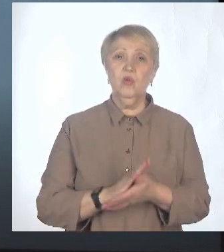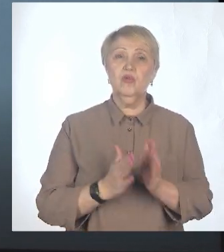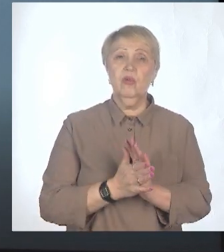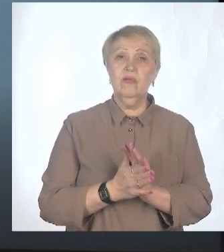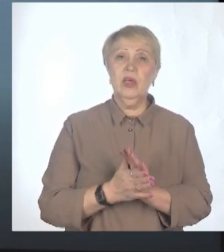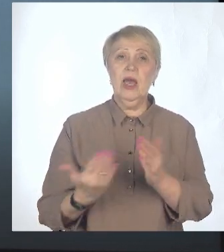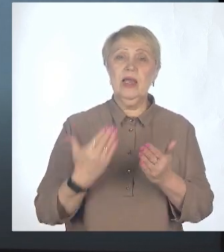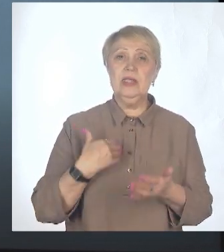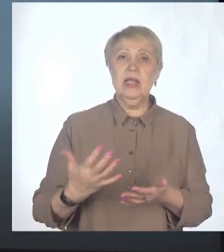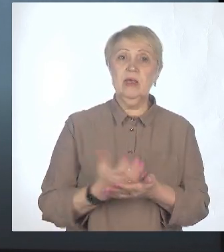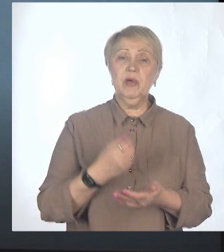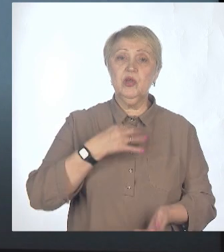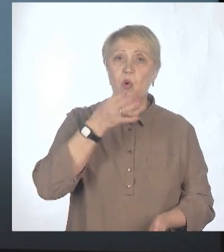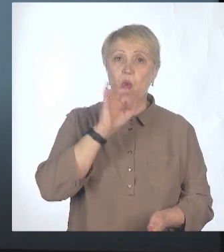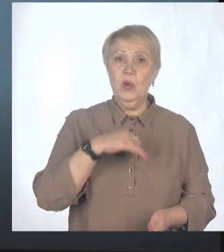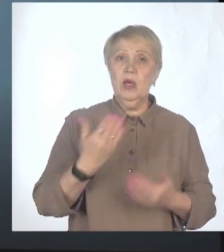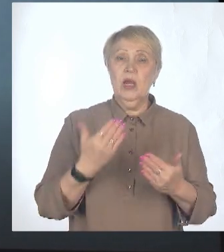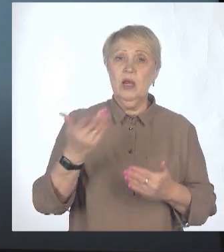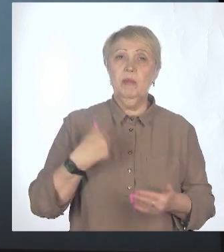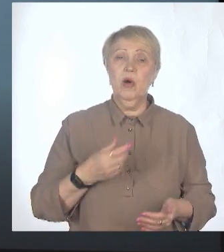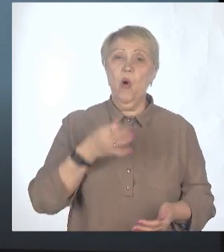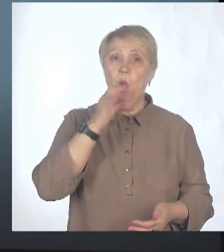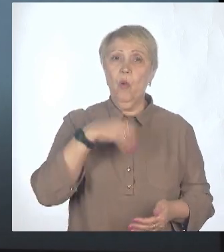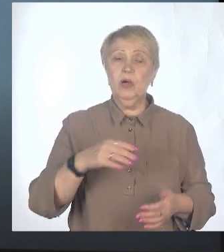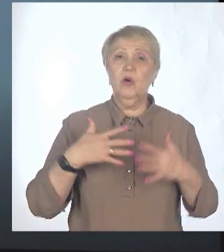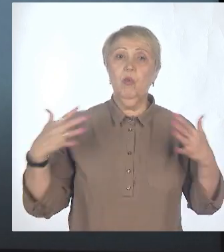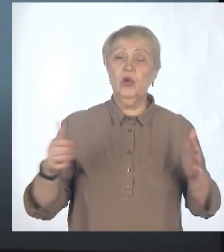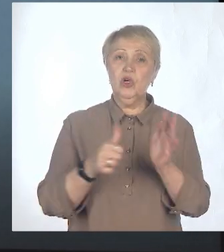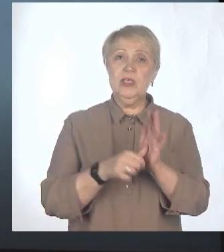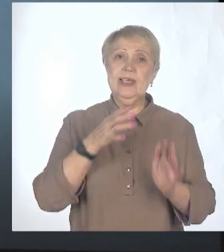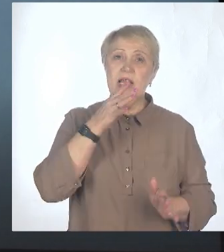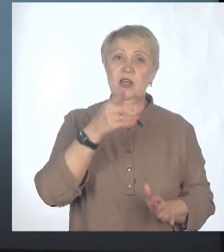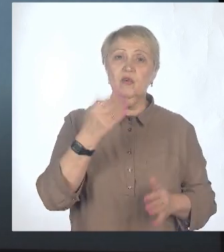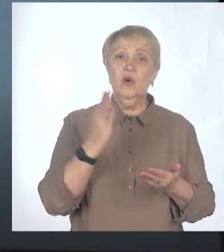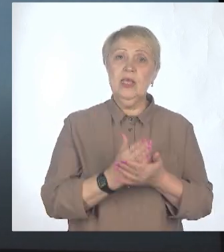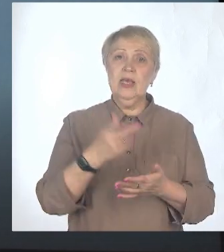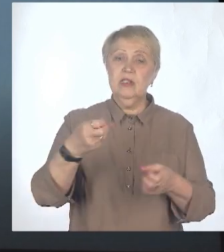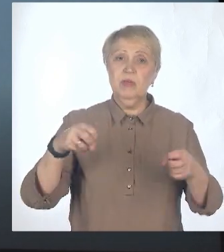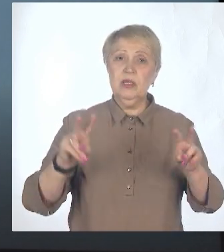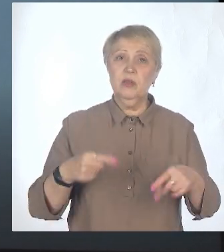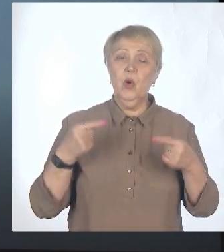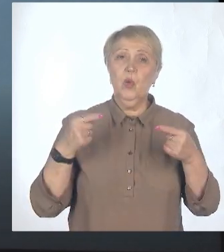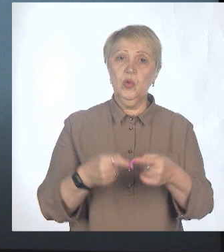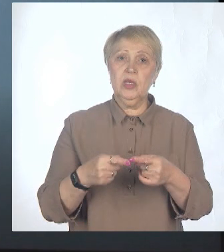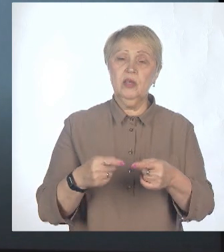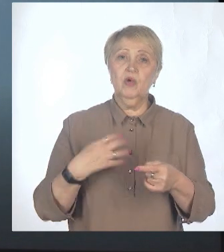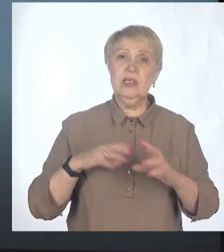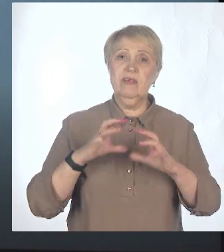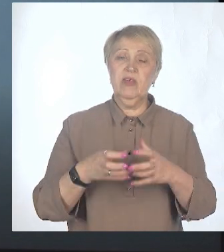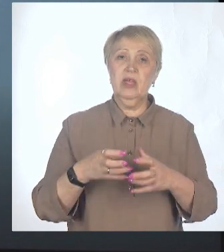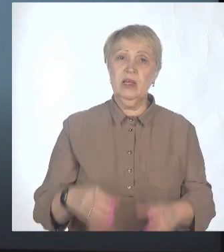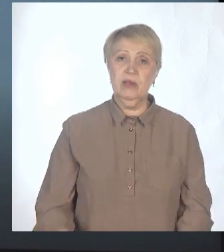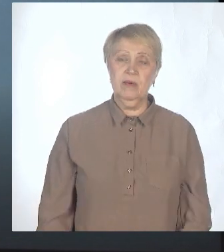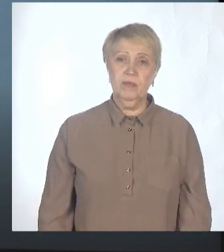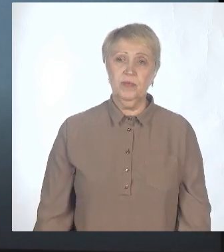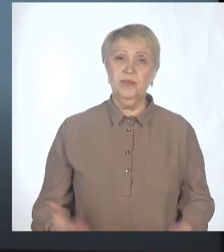он набирается опыта или у него опыт более 6 лет, он является специалистом в более узкой сфере, например, там